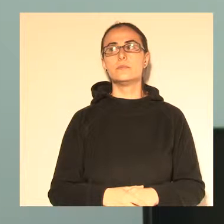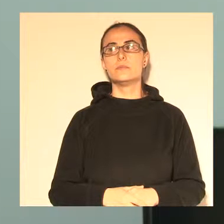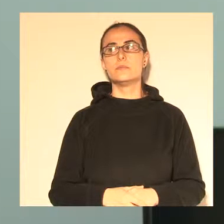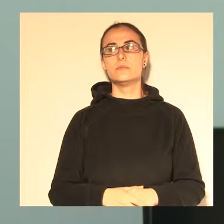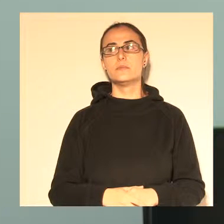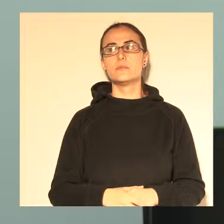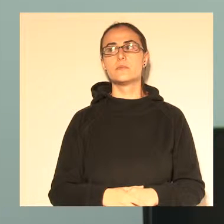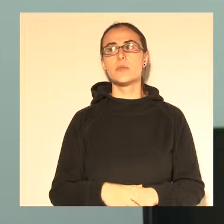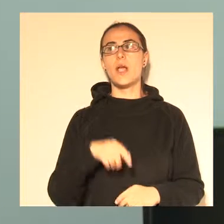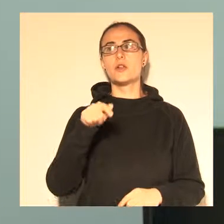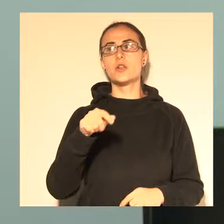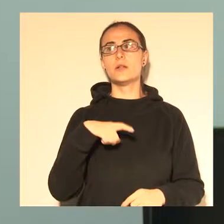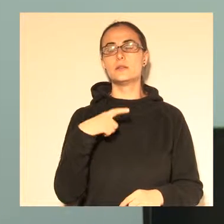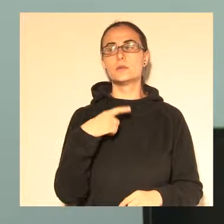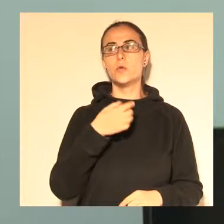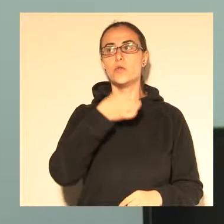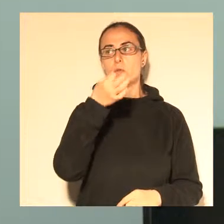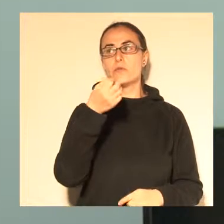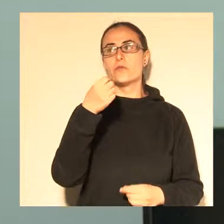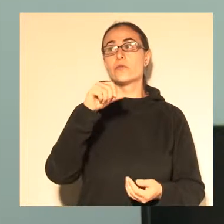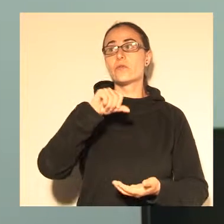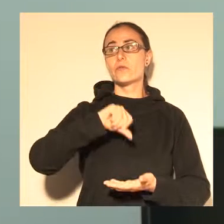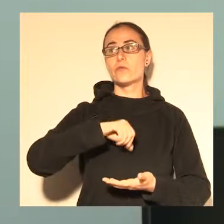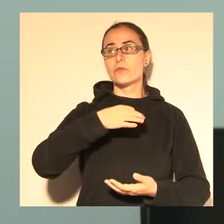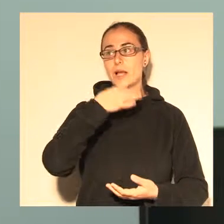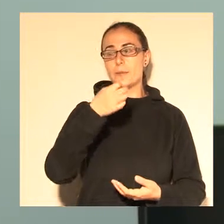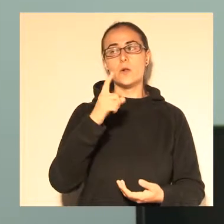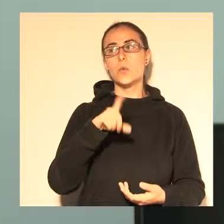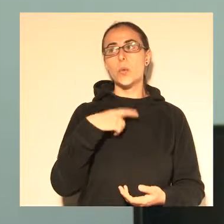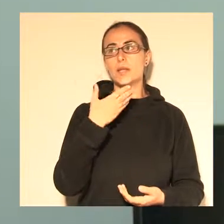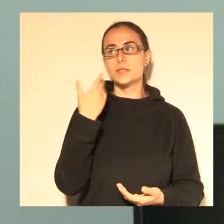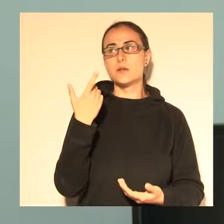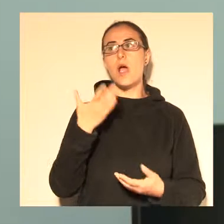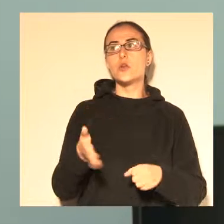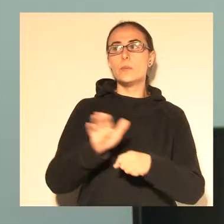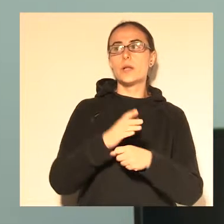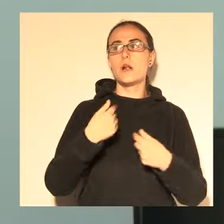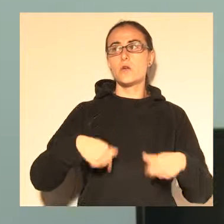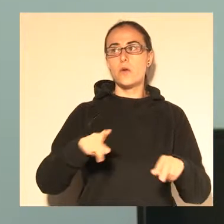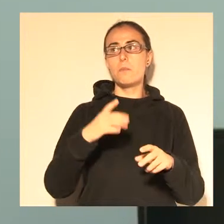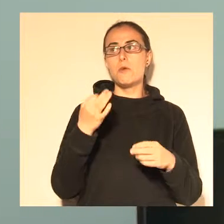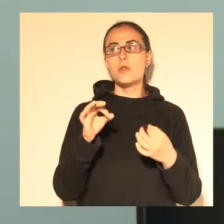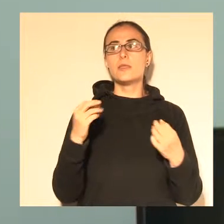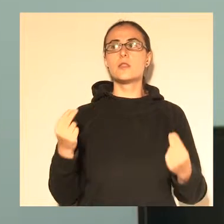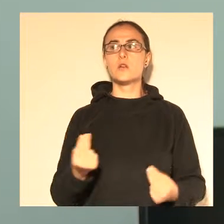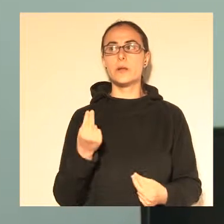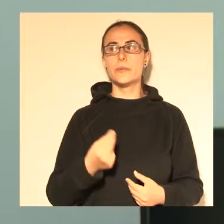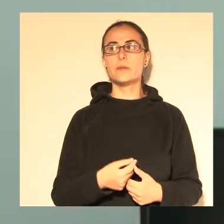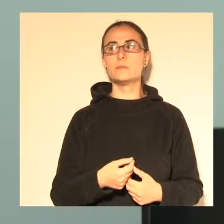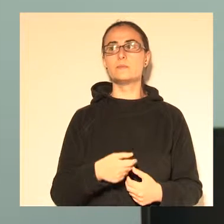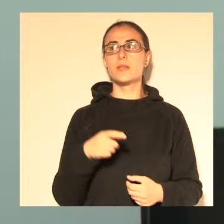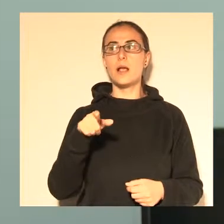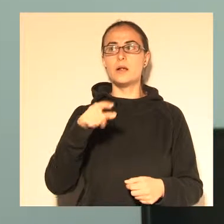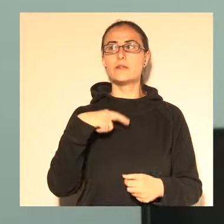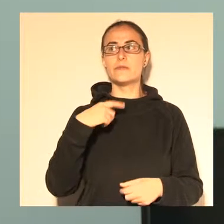logoped aici câteva imagini din centru numai ist asupra lor în mod deosebit deoarece Ea